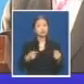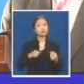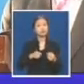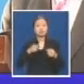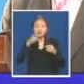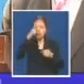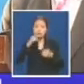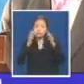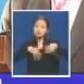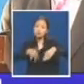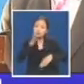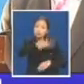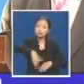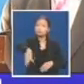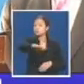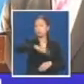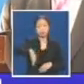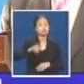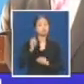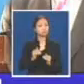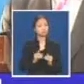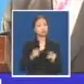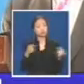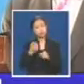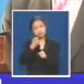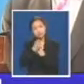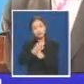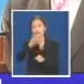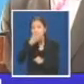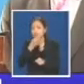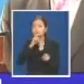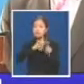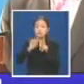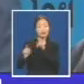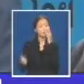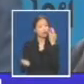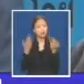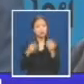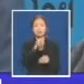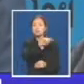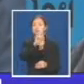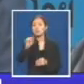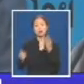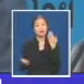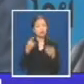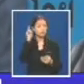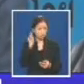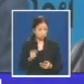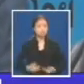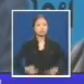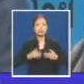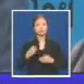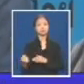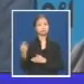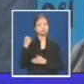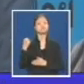ทศทุกคนไม่ว่าจะประกอบอาชีพอะไรอยู่ที่ไหนจะสามารถมีความมั่นคงในเรื่องของ